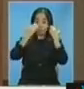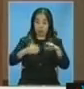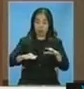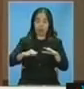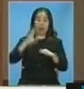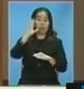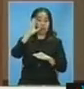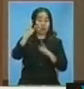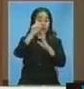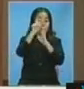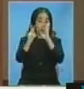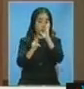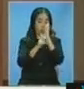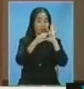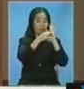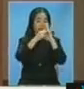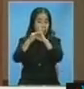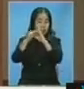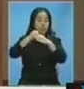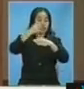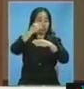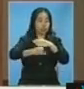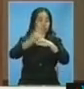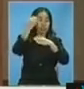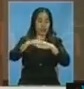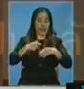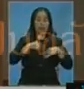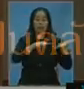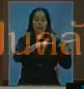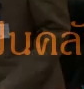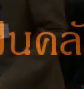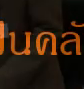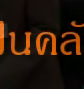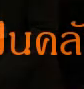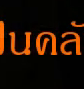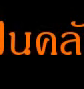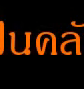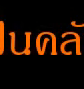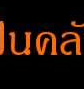างการหรือเป็นกฎหมายเป็นข้อกฎหมายดิฉันพร้อมปฏิบัติตามค่ะ